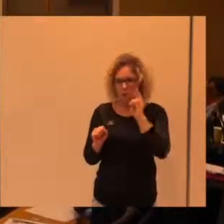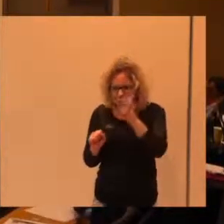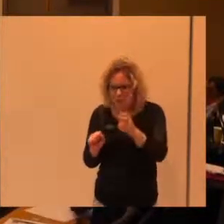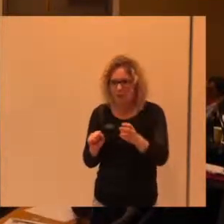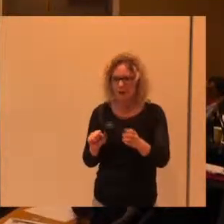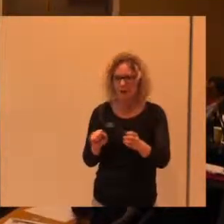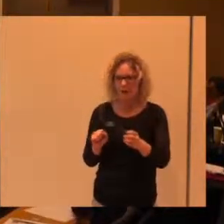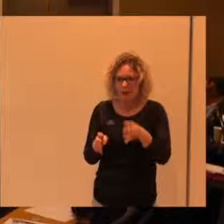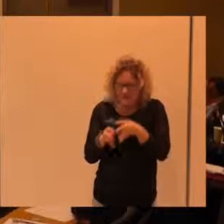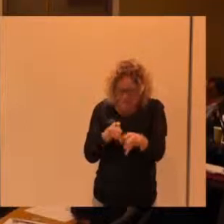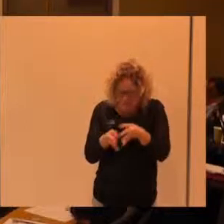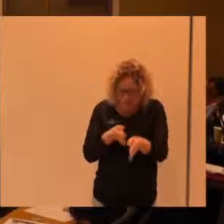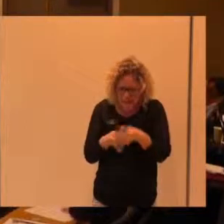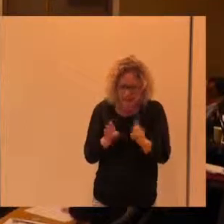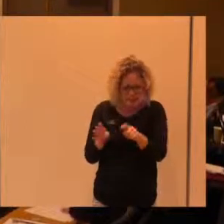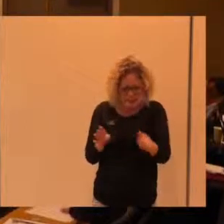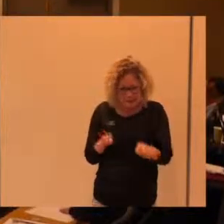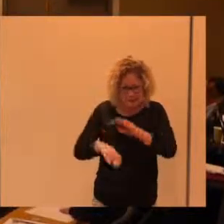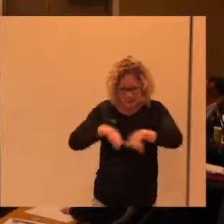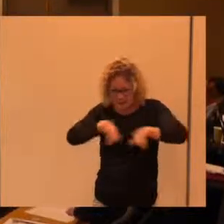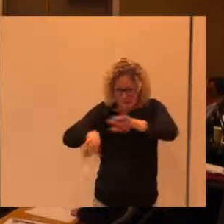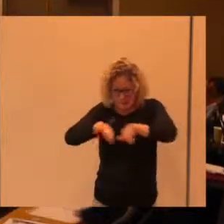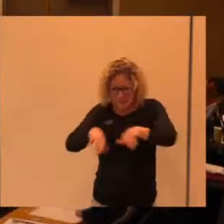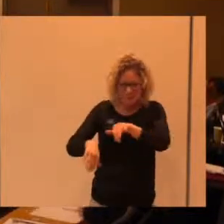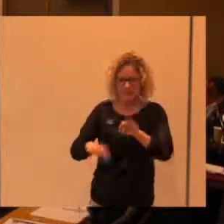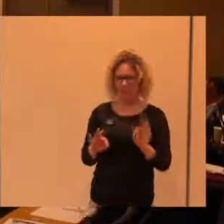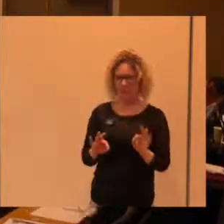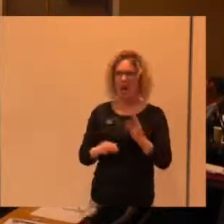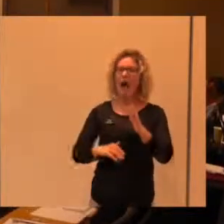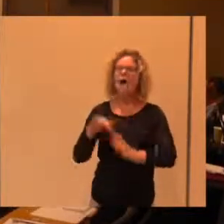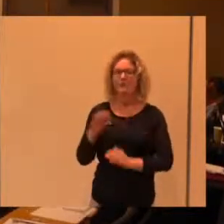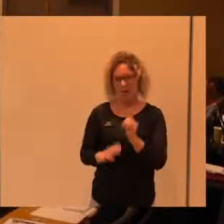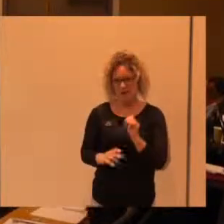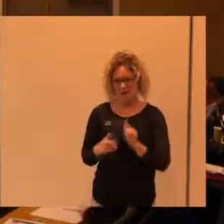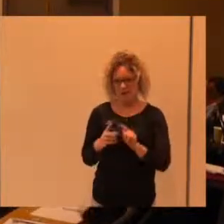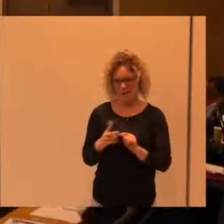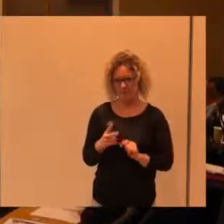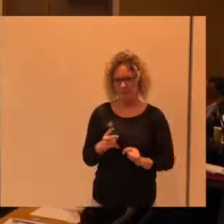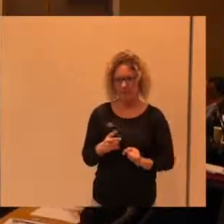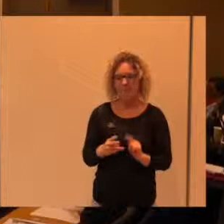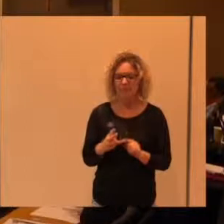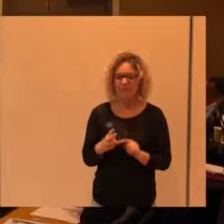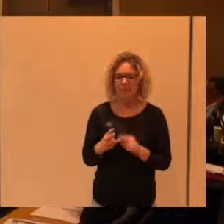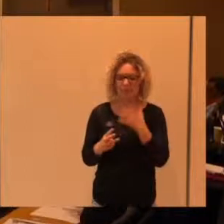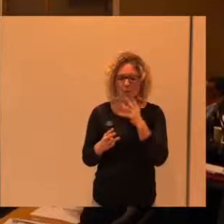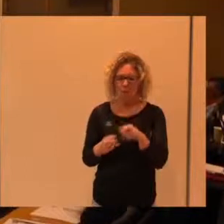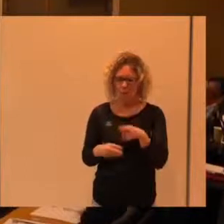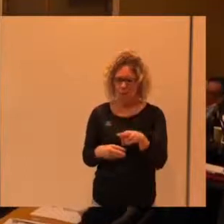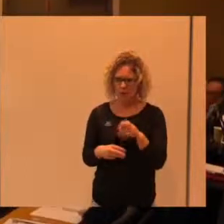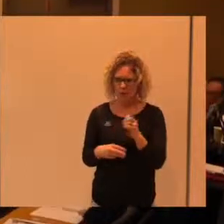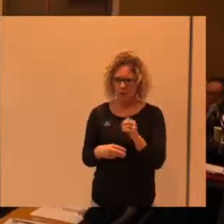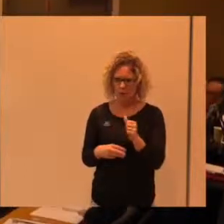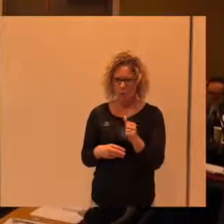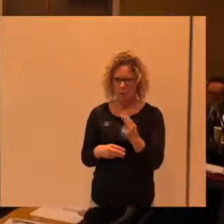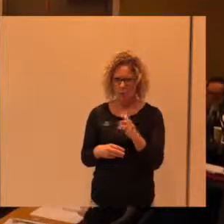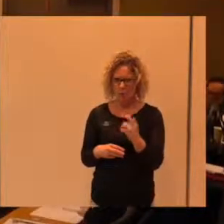eller jag måste kunna filtrera eller klicka. Jag måste kunna hantera det här innehållet på något sätt då. Och så pratar man om robust. Det handlar om att